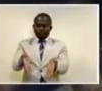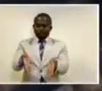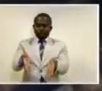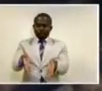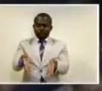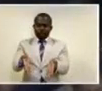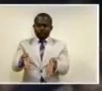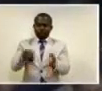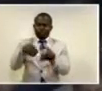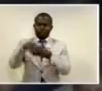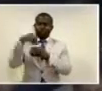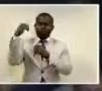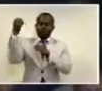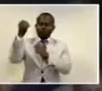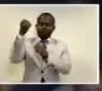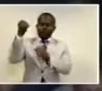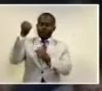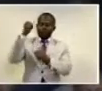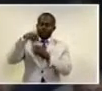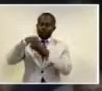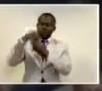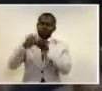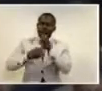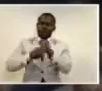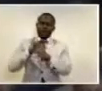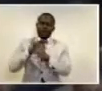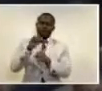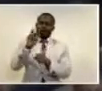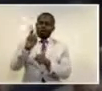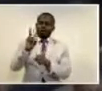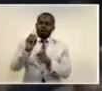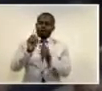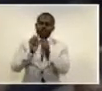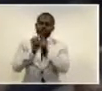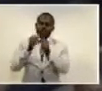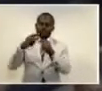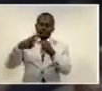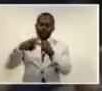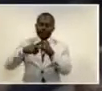mu kwiyamamaza mwaka w'2017.